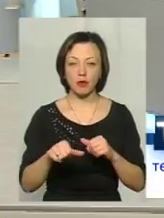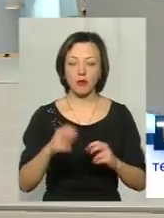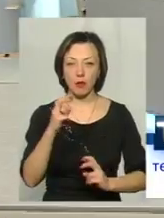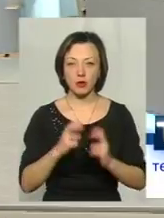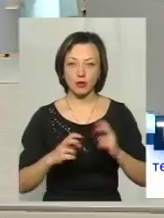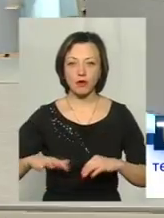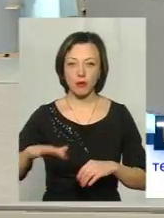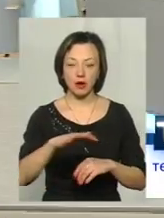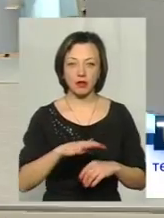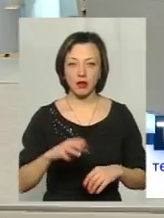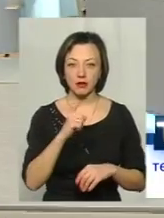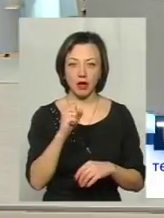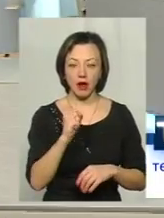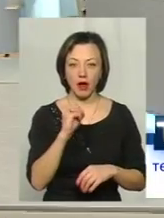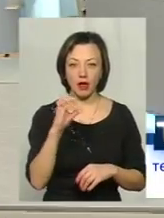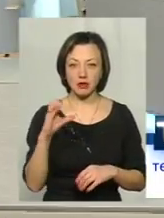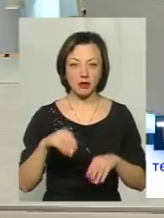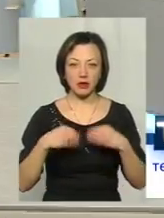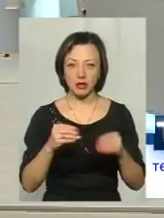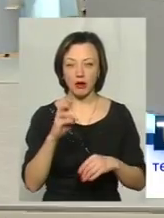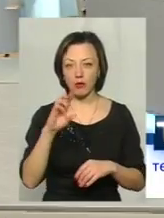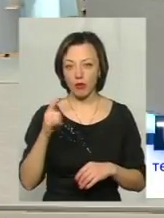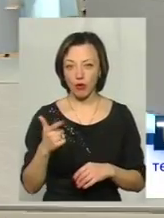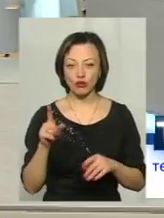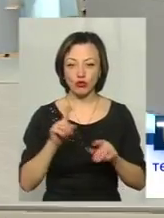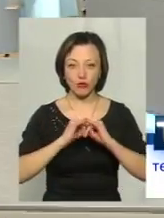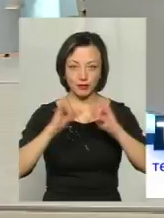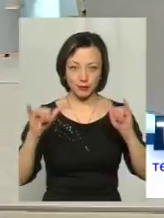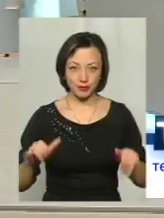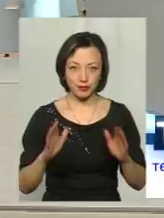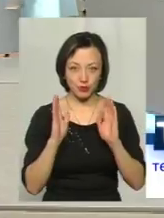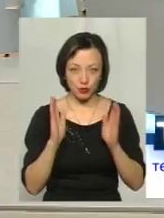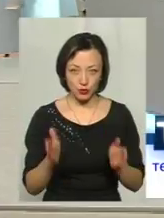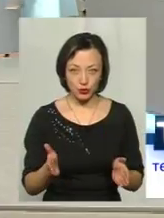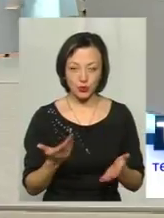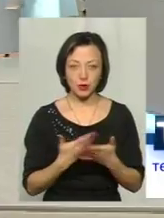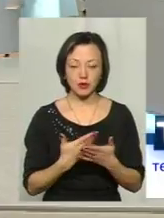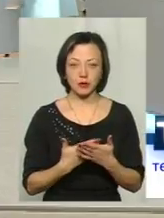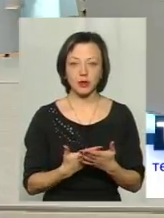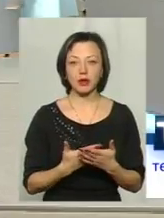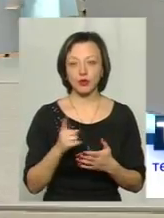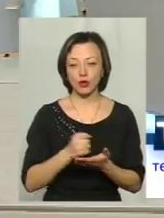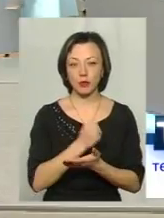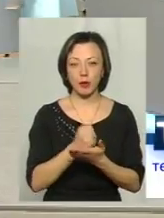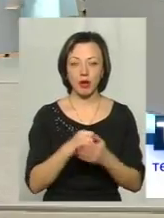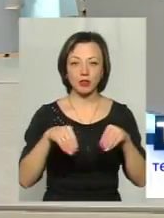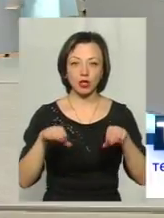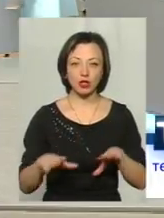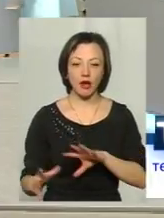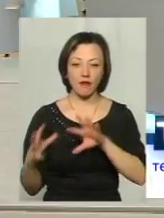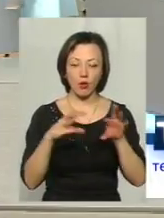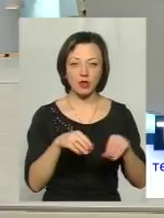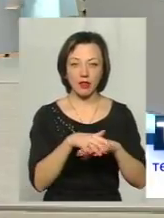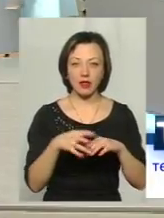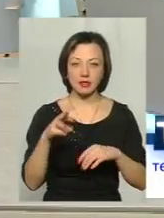майданчика ХС. А якщо, не дай Бог, прогноз такий, що вийде ця загроза, тоді приймається рішення на евакуацію і